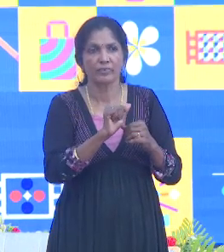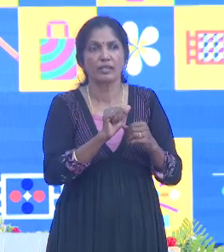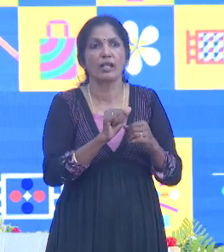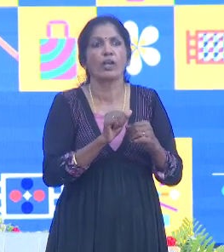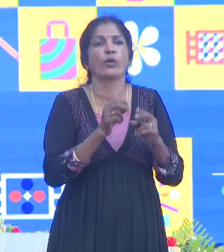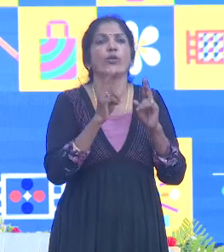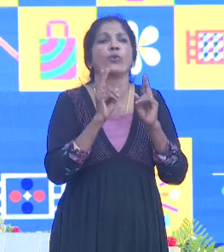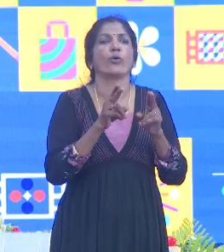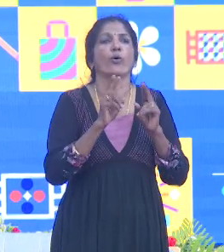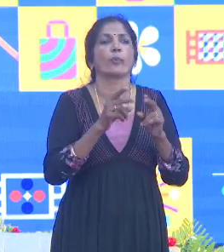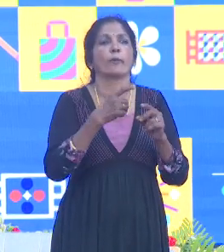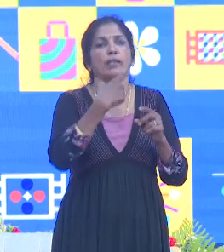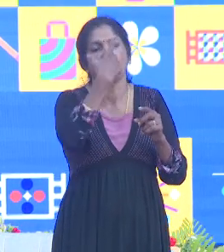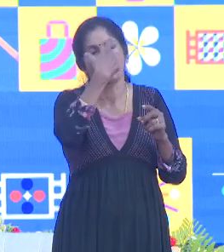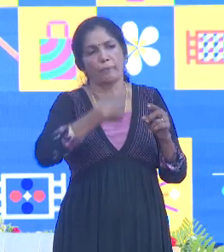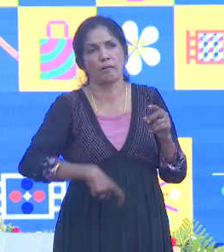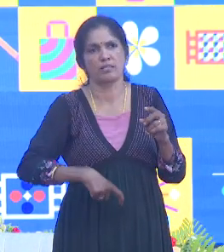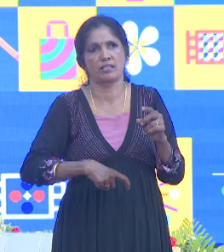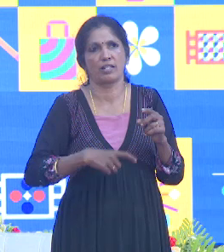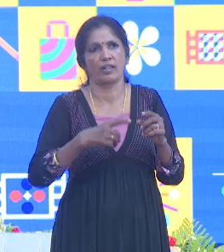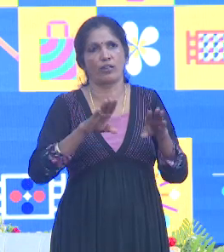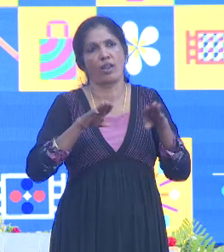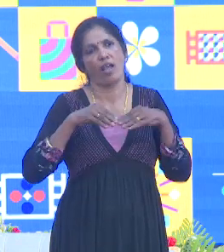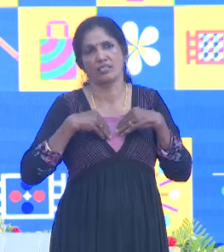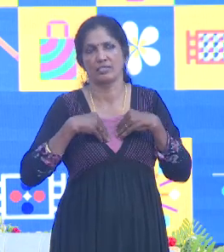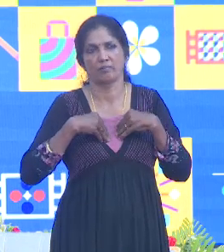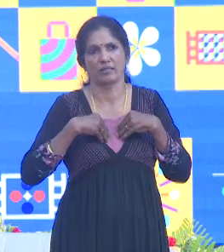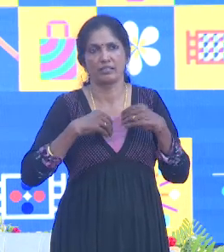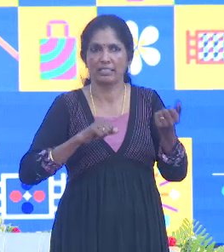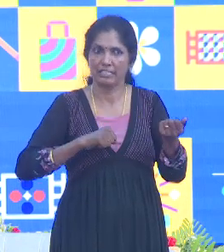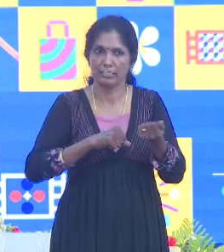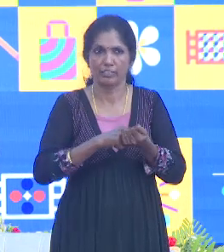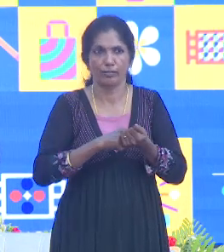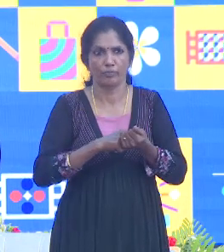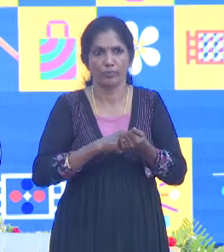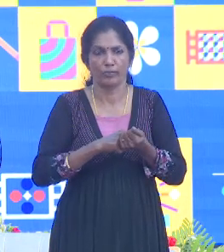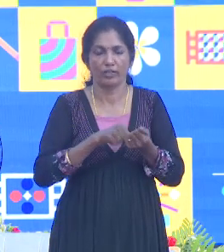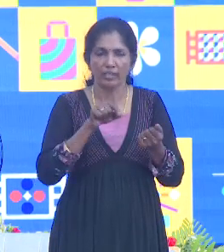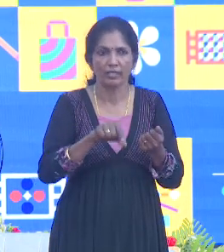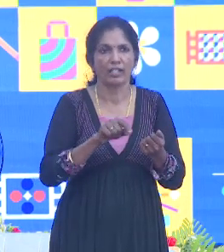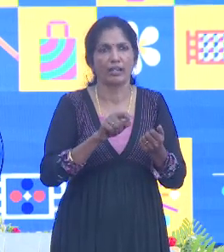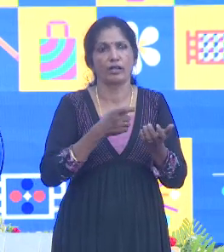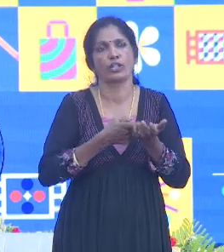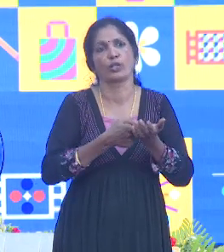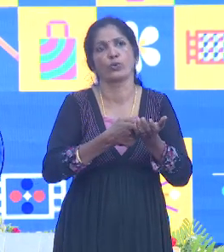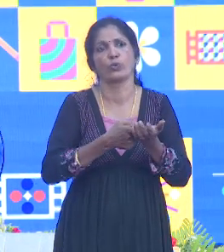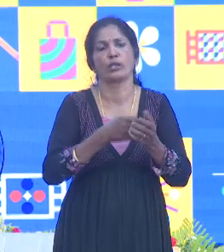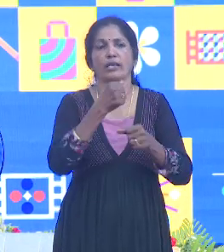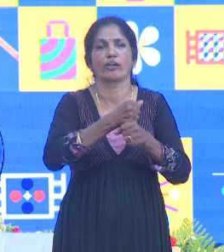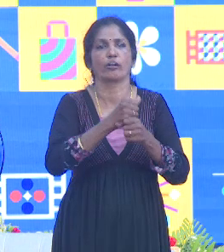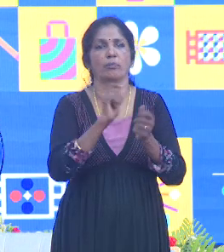മാനുഷികമായ ഏറ്റവും വലിയ ഒരു പരിഗണന ഈ സമൂഹം കേരള ഭൂപരിഷ്കരണത്തിൽ കൂടി ഈ സമൂഹത്തിന് കേരള ഗവൺമെൻറ്